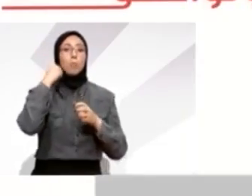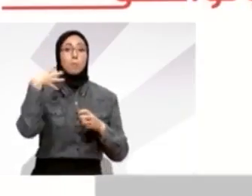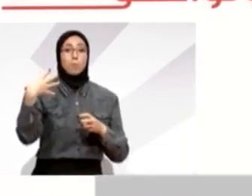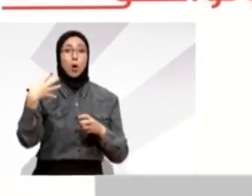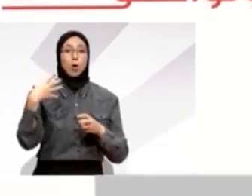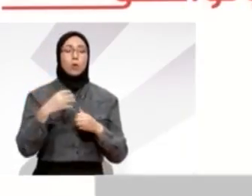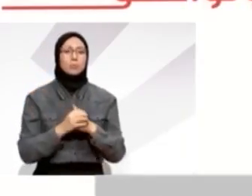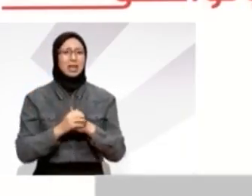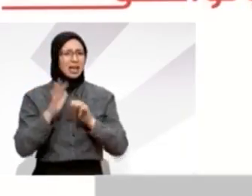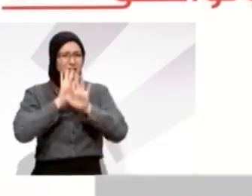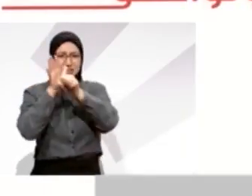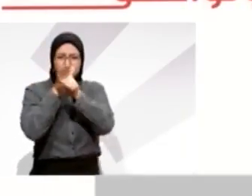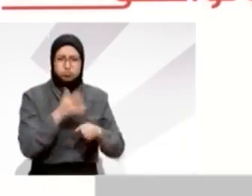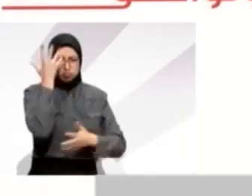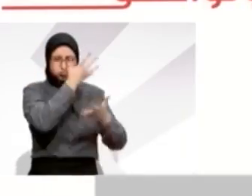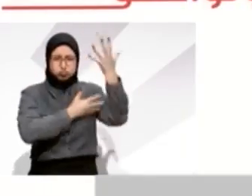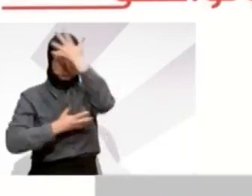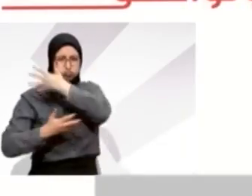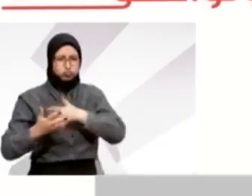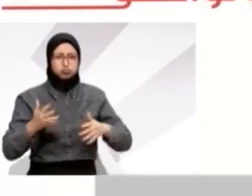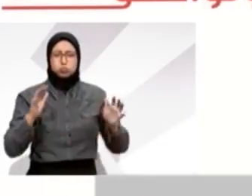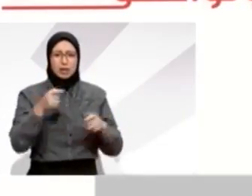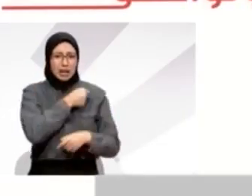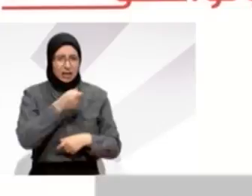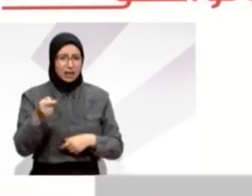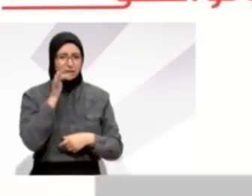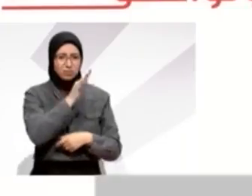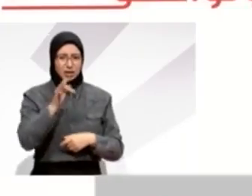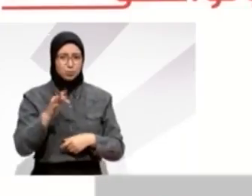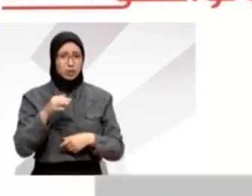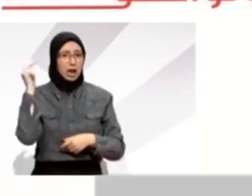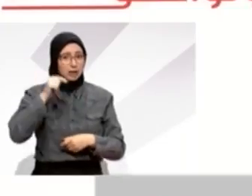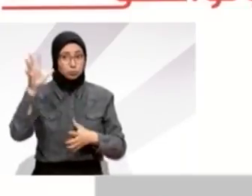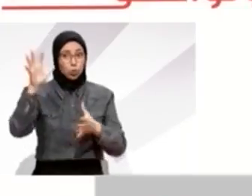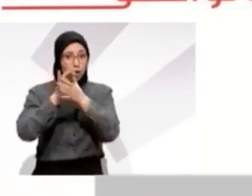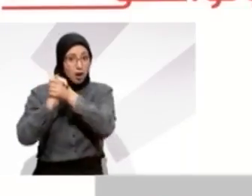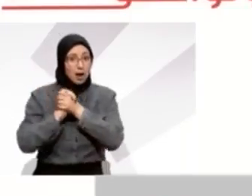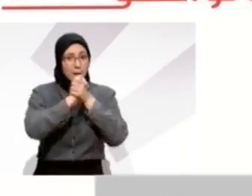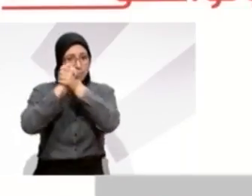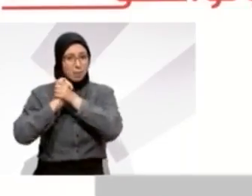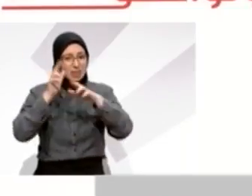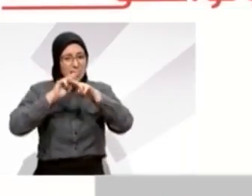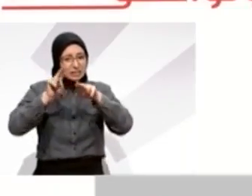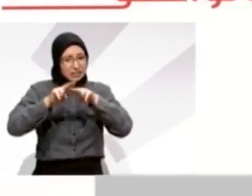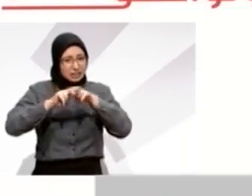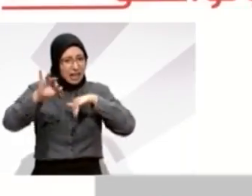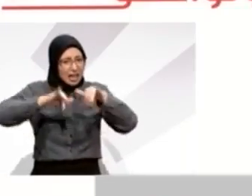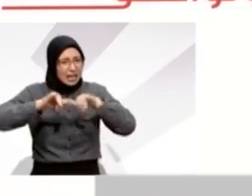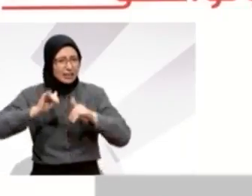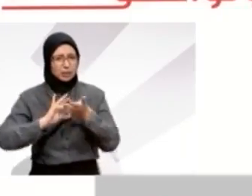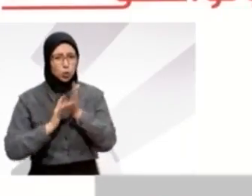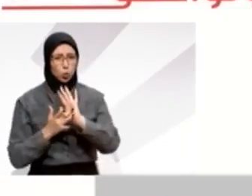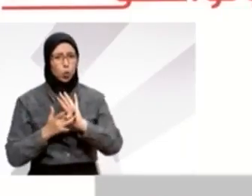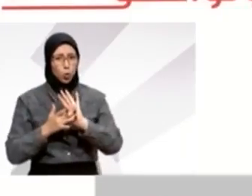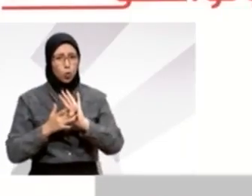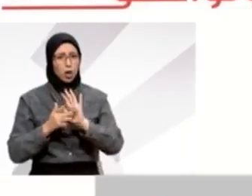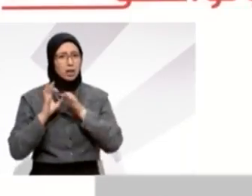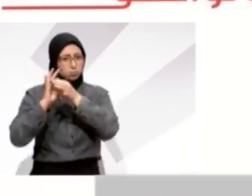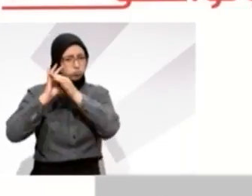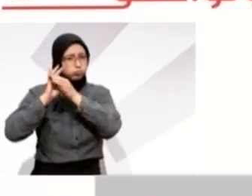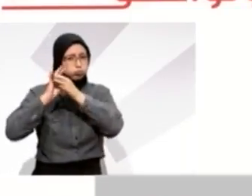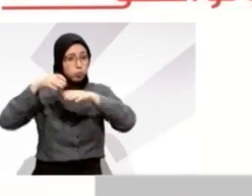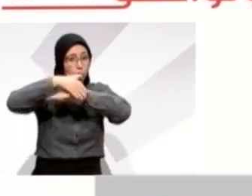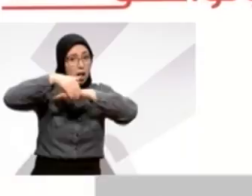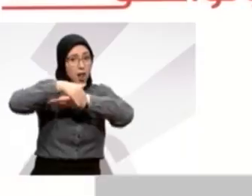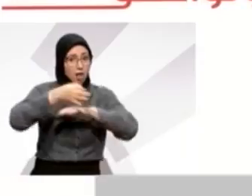تهميش الحرمين اليوم علينا انه انت وحده من البنيه التحتيه نستثني وعلاقتنا من المنطقه